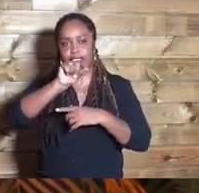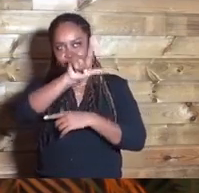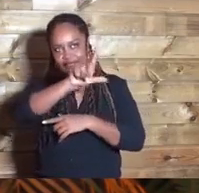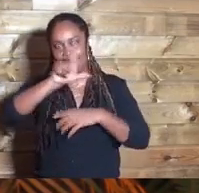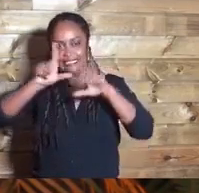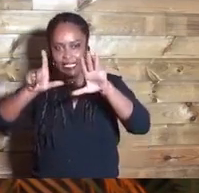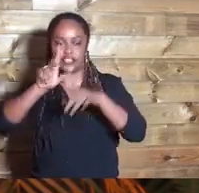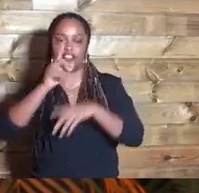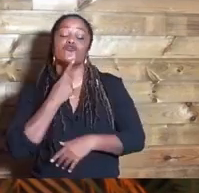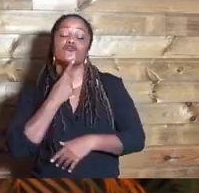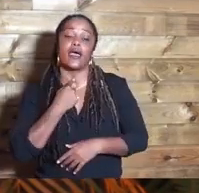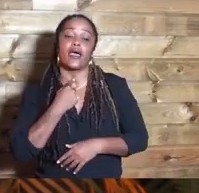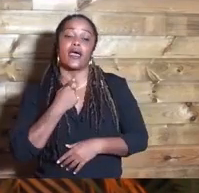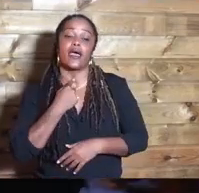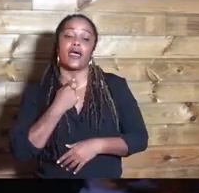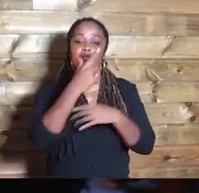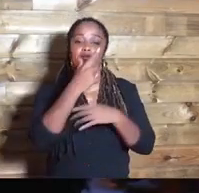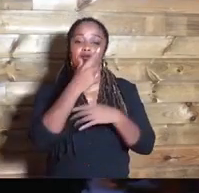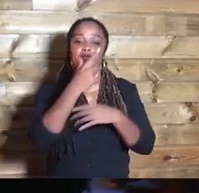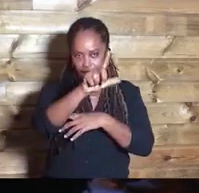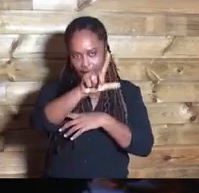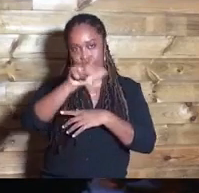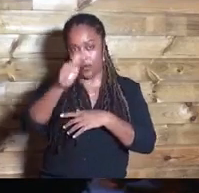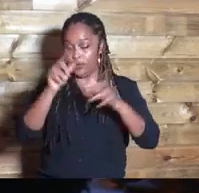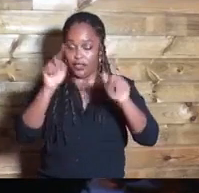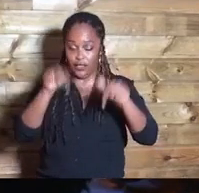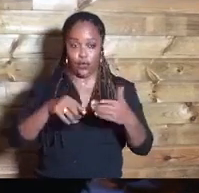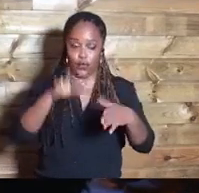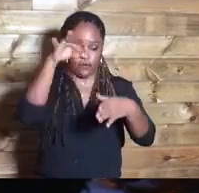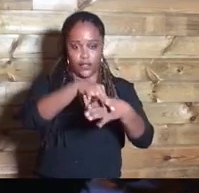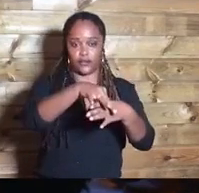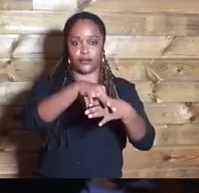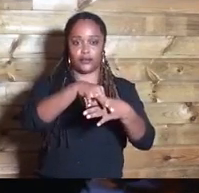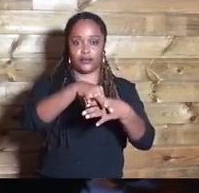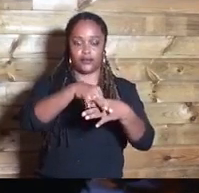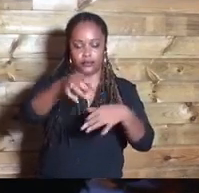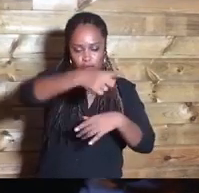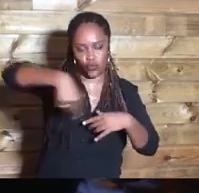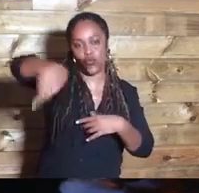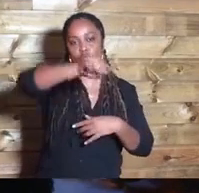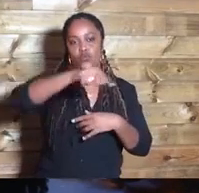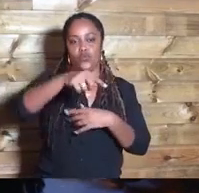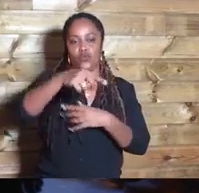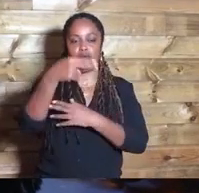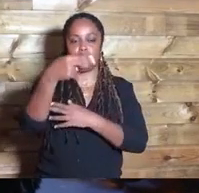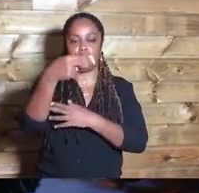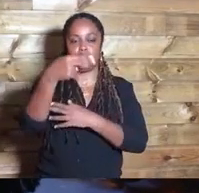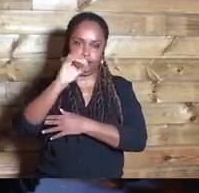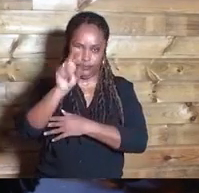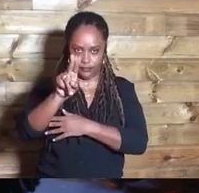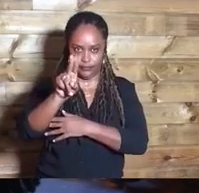Puis continuer sonner longtemps, longtemps, longtemps. Nous qu'a répondre présent d'avoir nous engagé. En passant, si vous nous